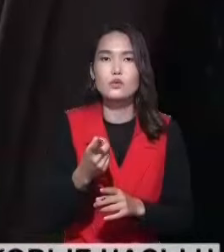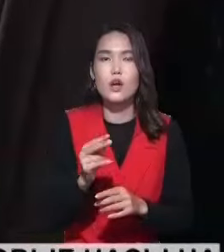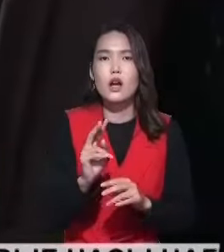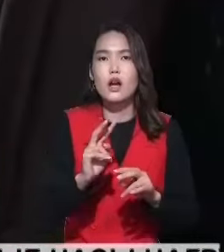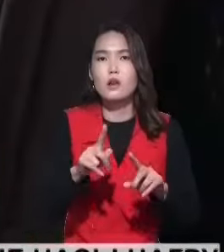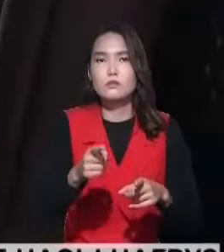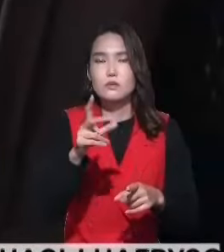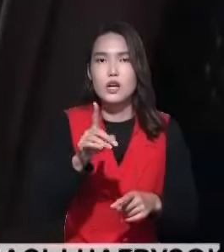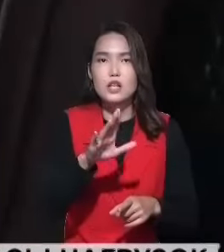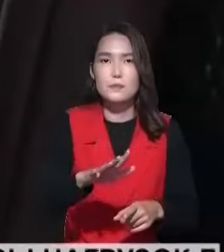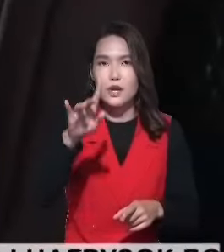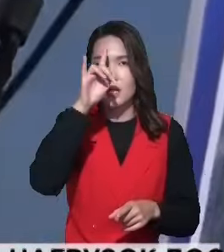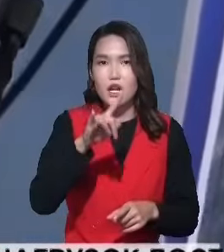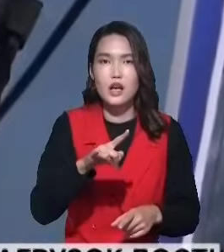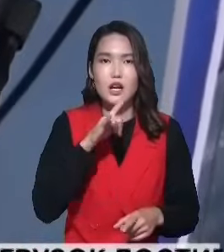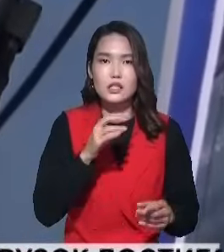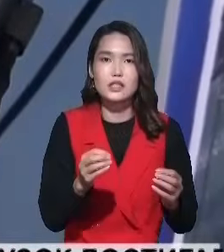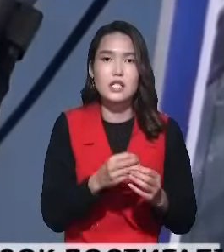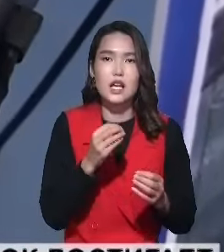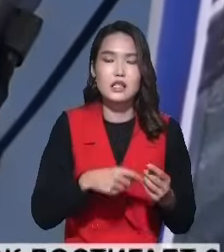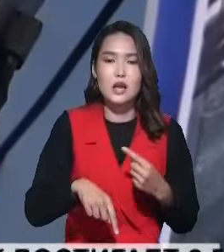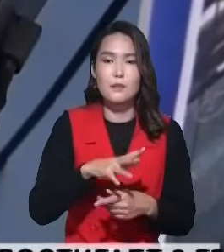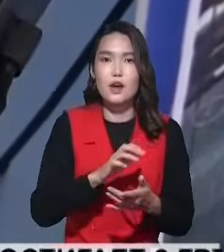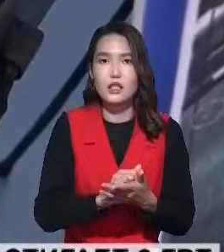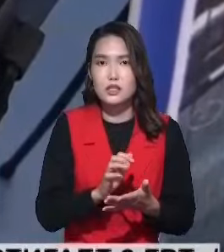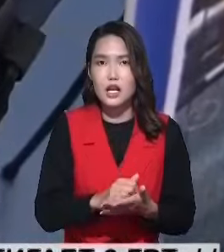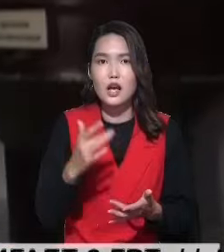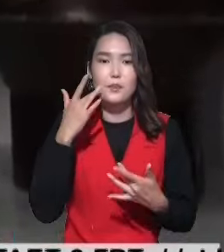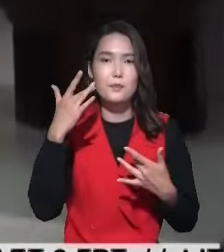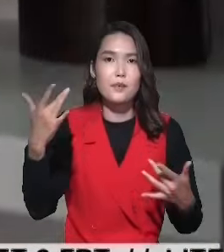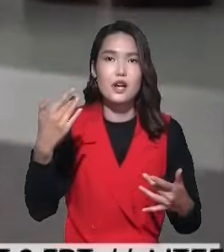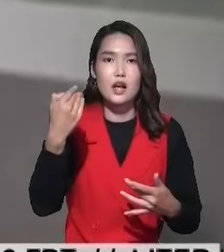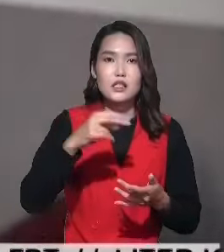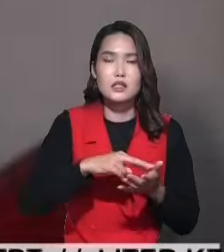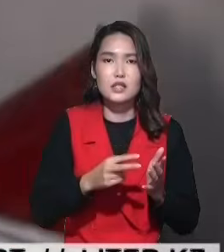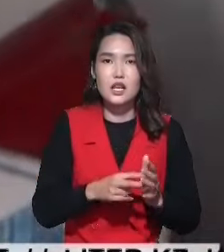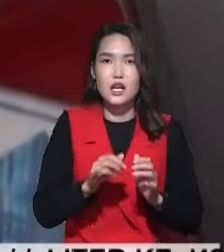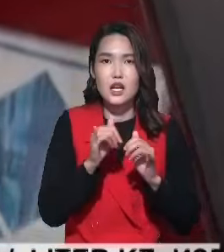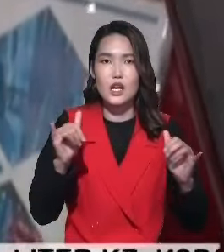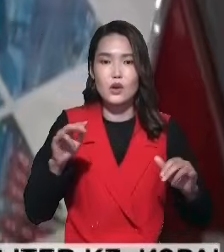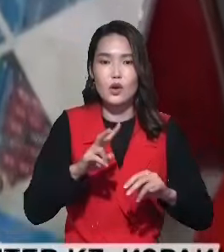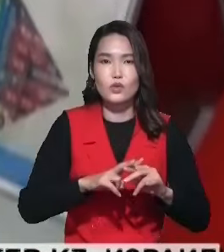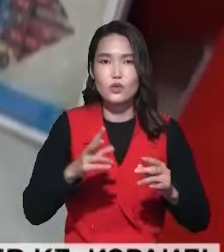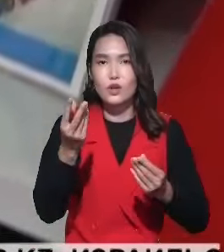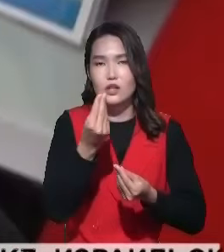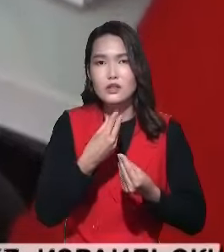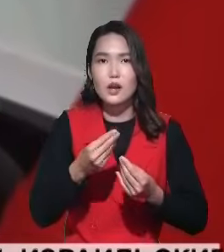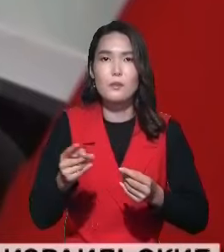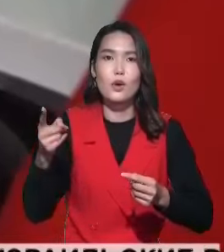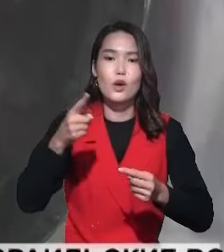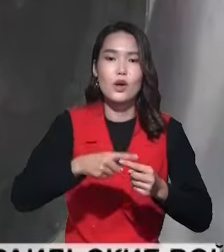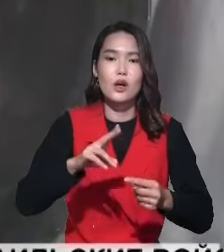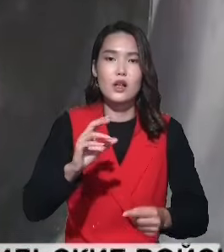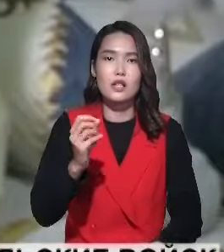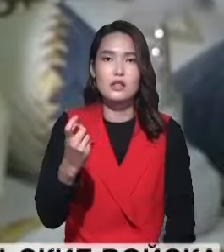учреждений Западного Казахстана, которые сотрудничают с десятками предпринимателей. Последние, к слову, планируют расширить тюремное производство и открыть дополнительные